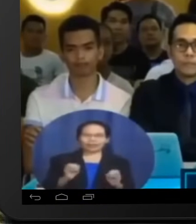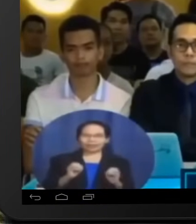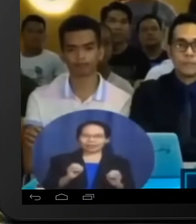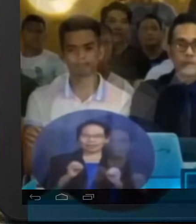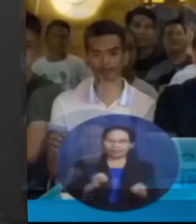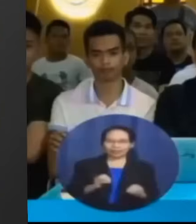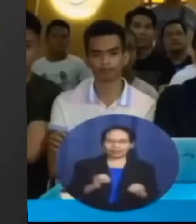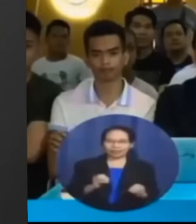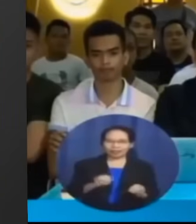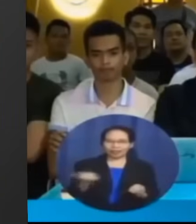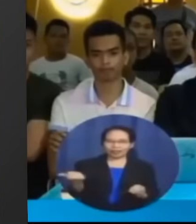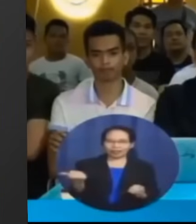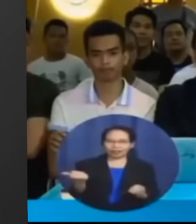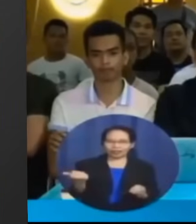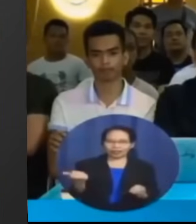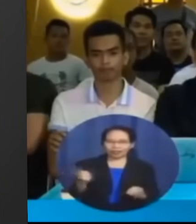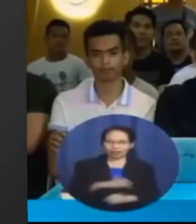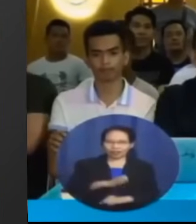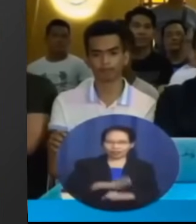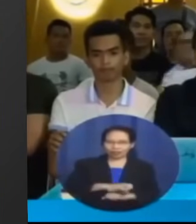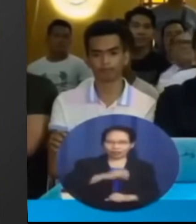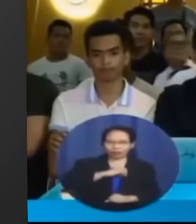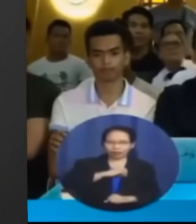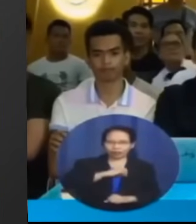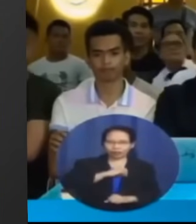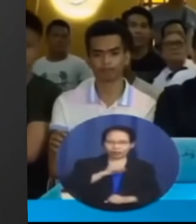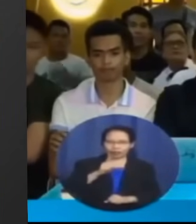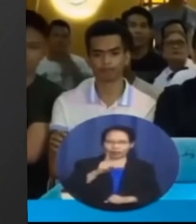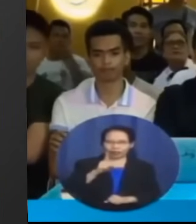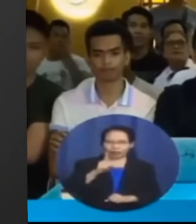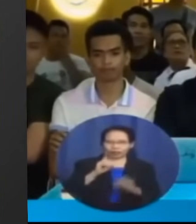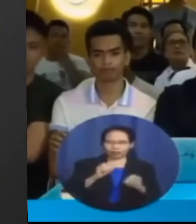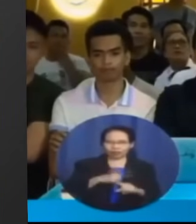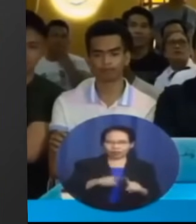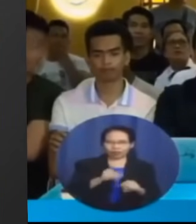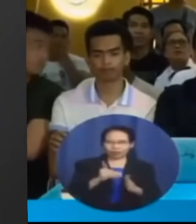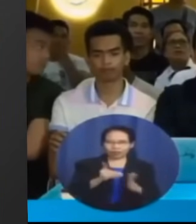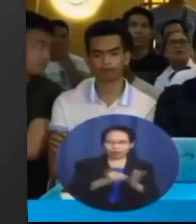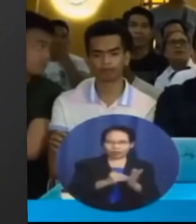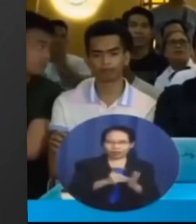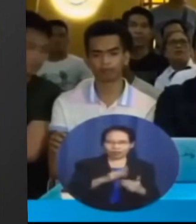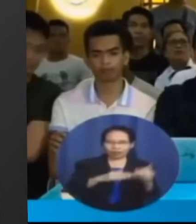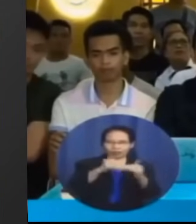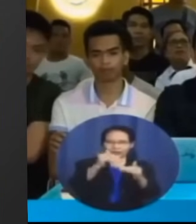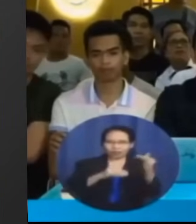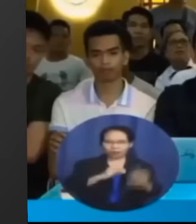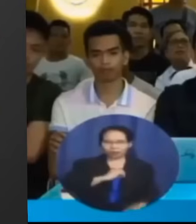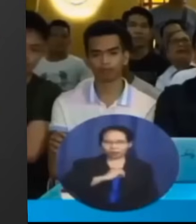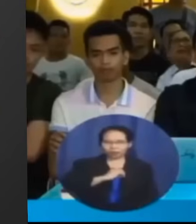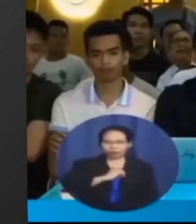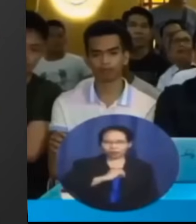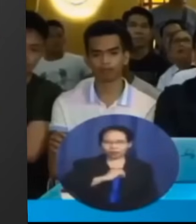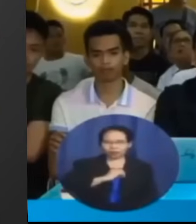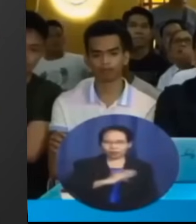nagturo ng iba yung isa, nagtayo ng sarili niya. Nagturo yung isa ng iba yung